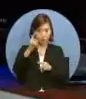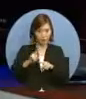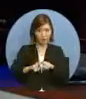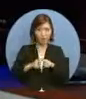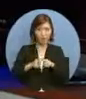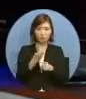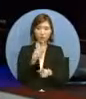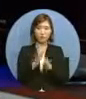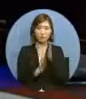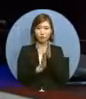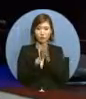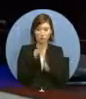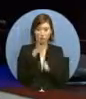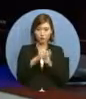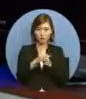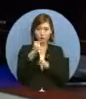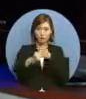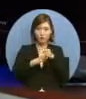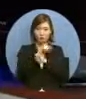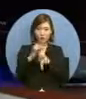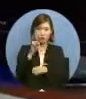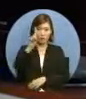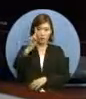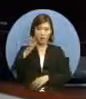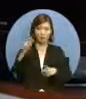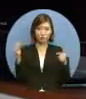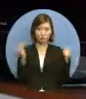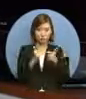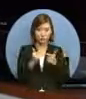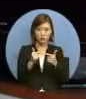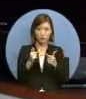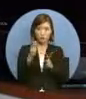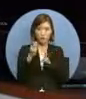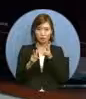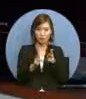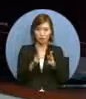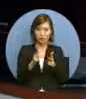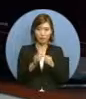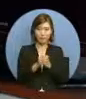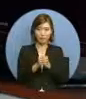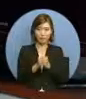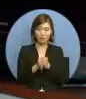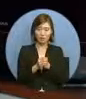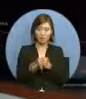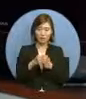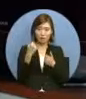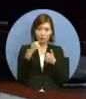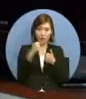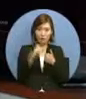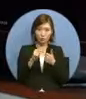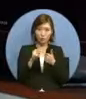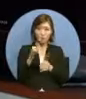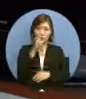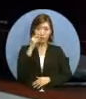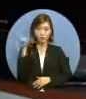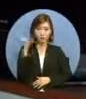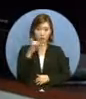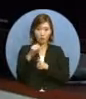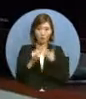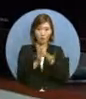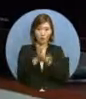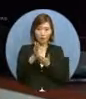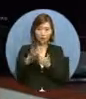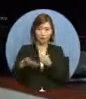서울시에서 원전하나줄이기 사업으로 에너지 컨설턴트 양성 한다는 소리를 듣고 이제 환경과 에서 추천을